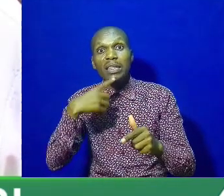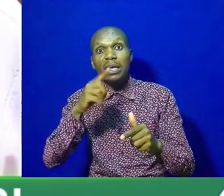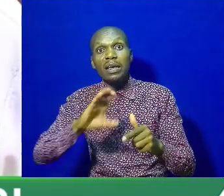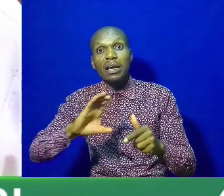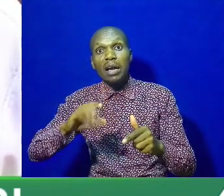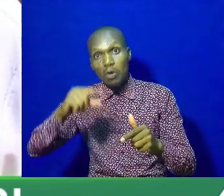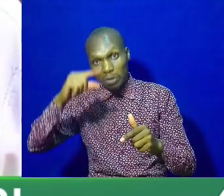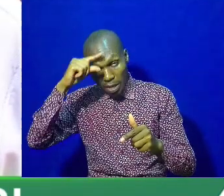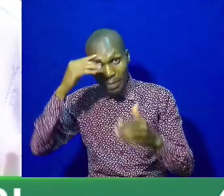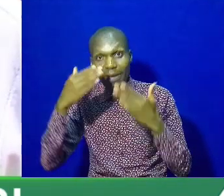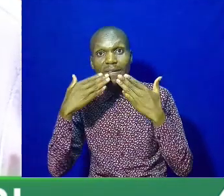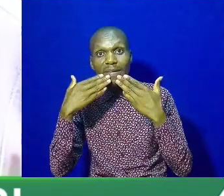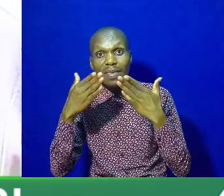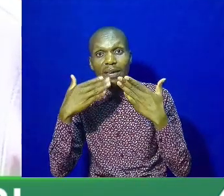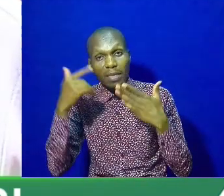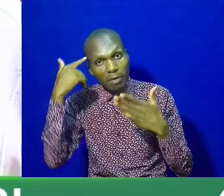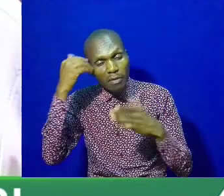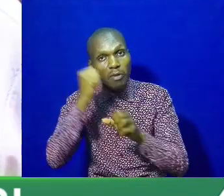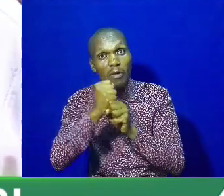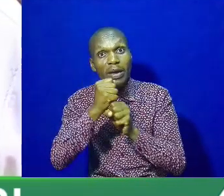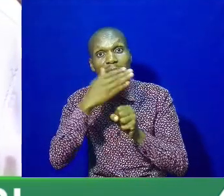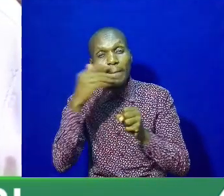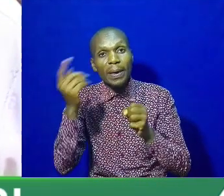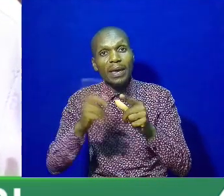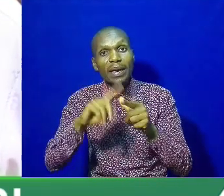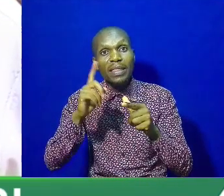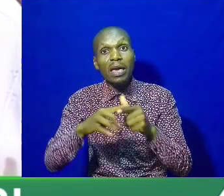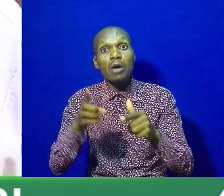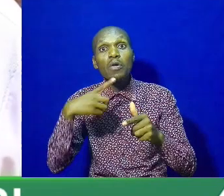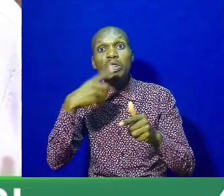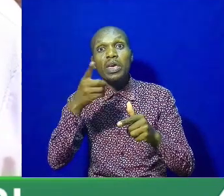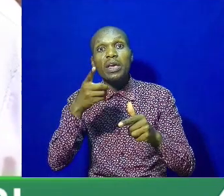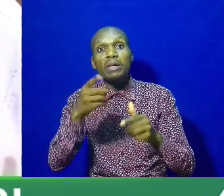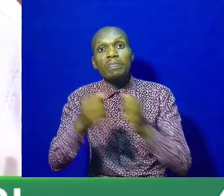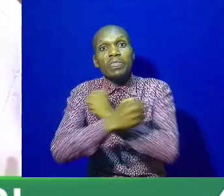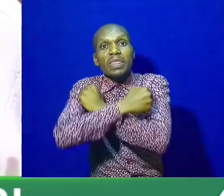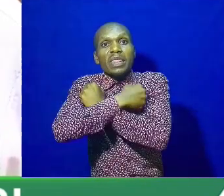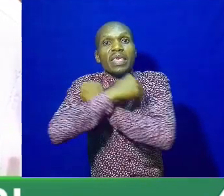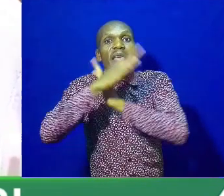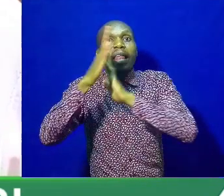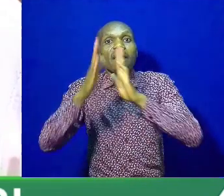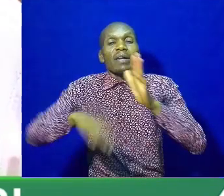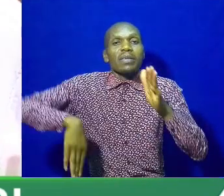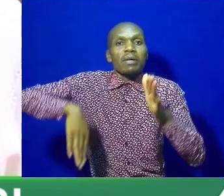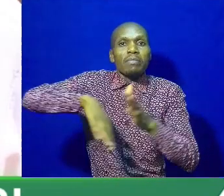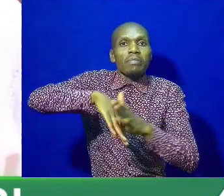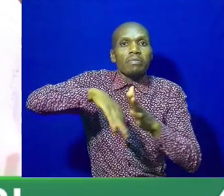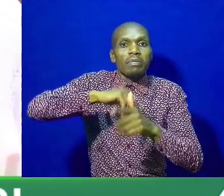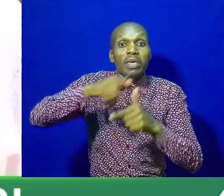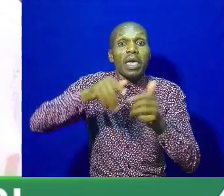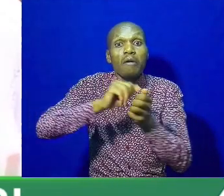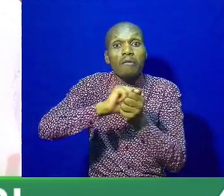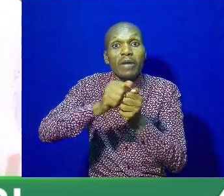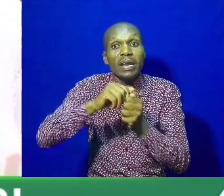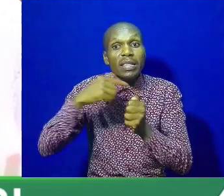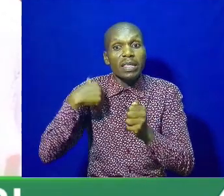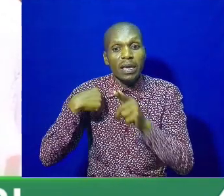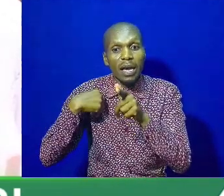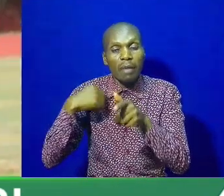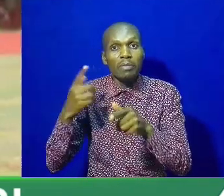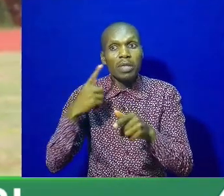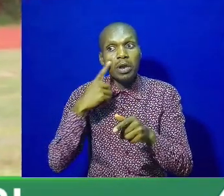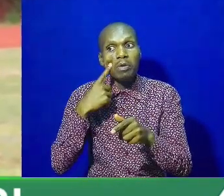gasi bakorire and tote ya mashabiki chume ga saa 9 bato kegeti ga bali ga limo piro Shabana na